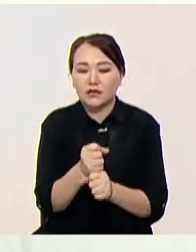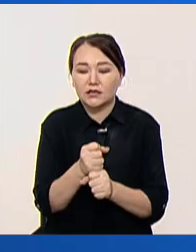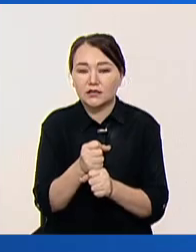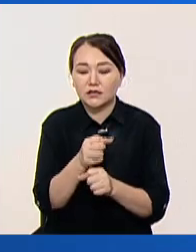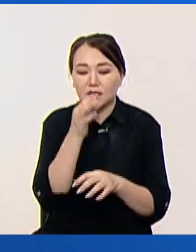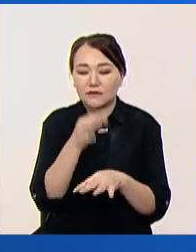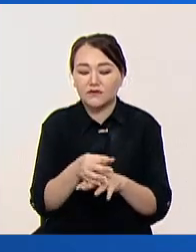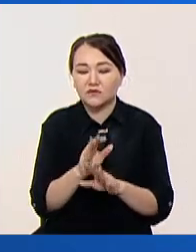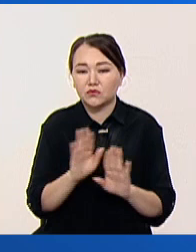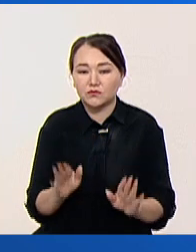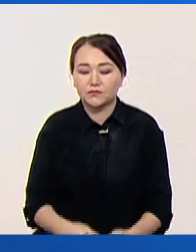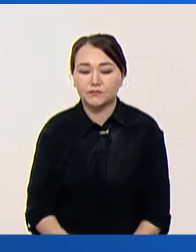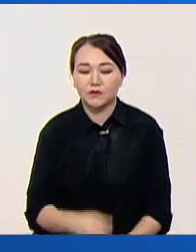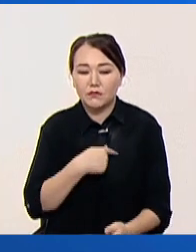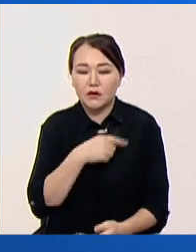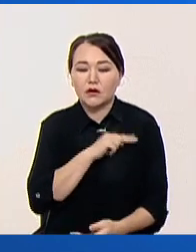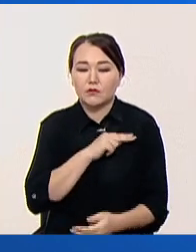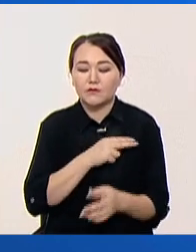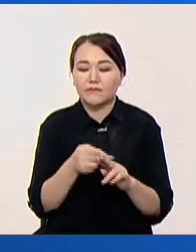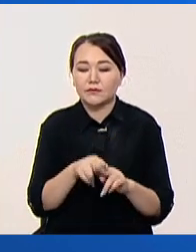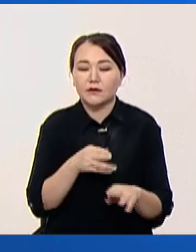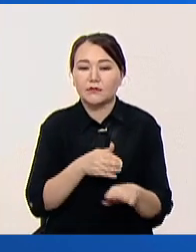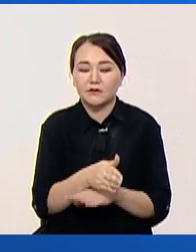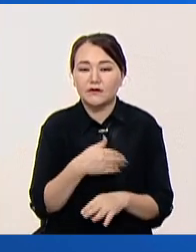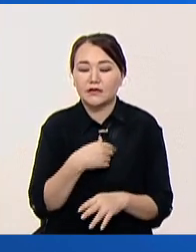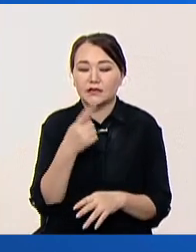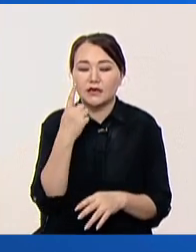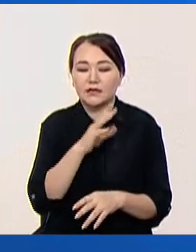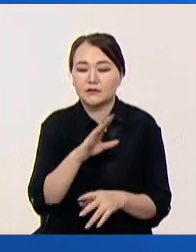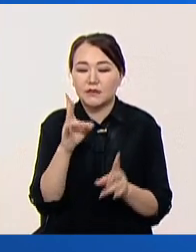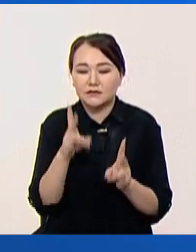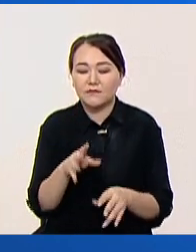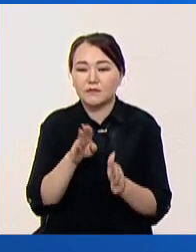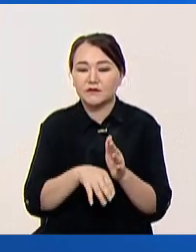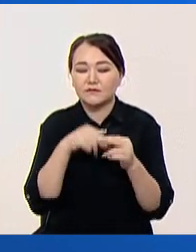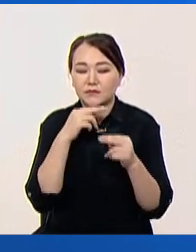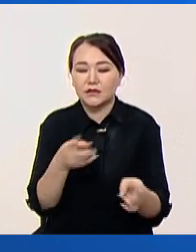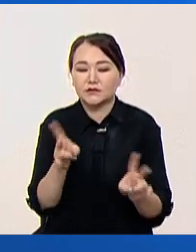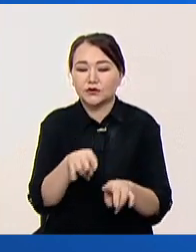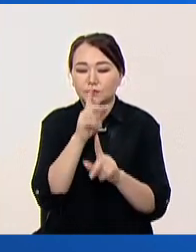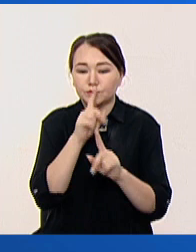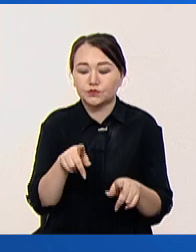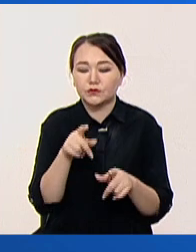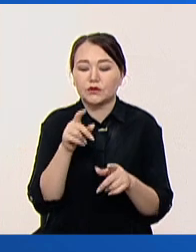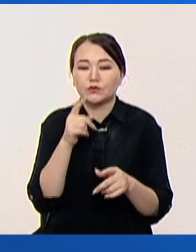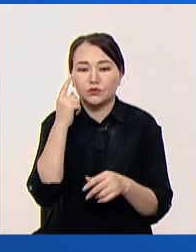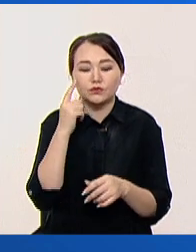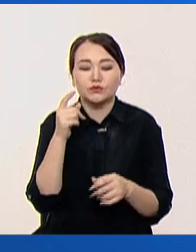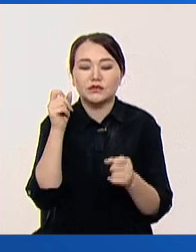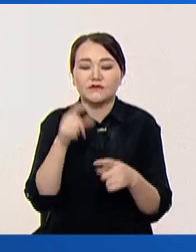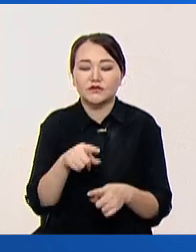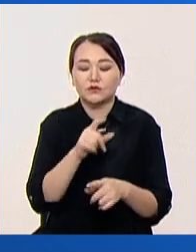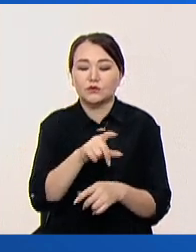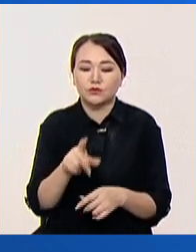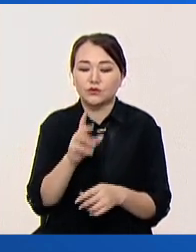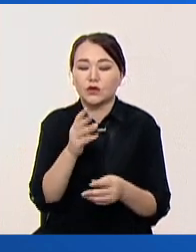комментарий. Мы работаем в этом направлении, и ни один пострадавший без внимания не останется. Думаю, что соответствующие